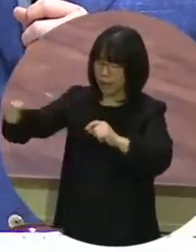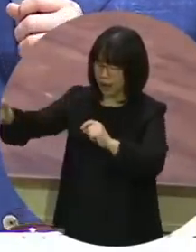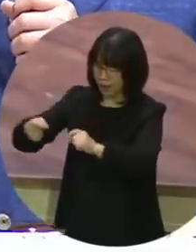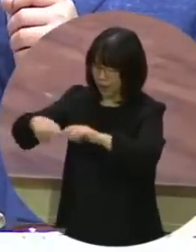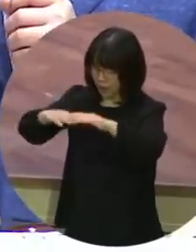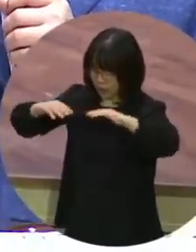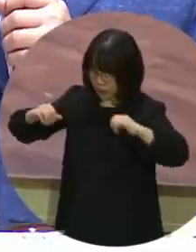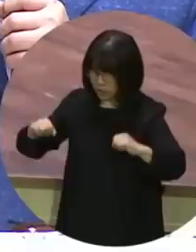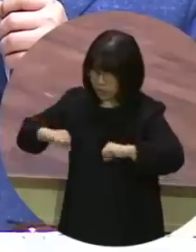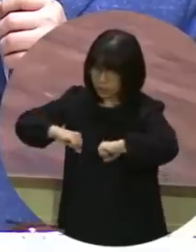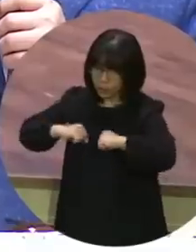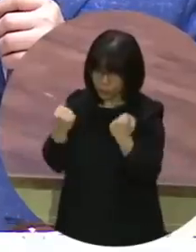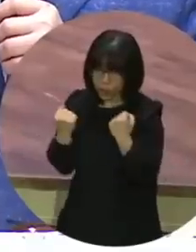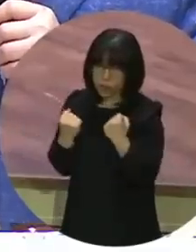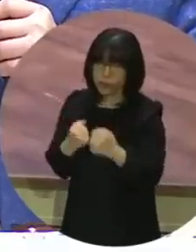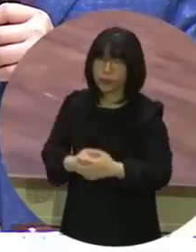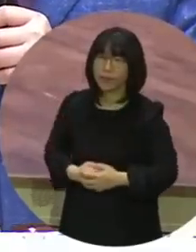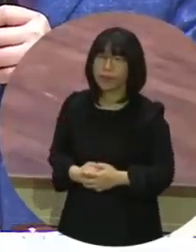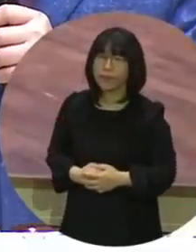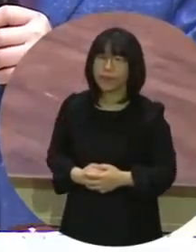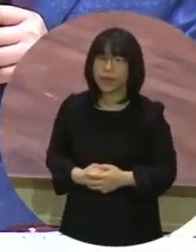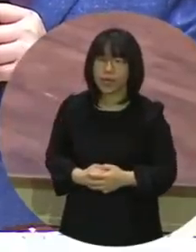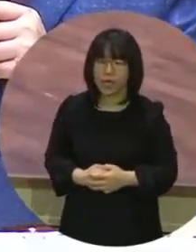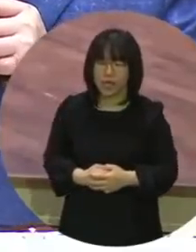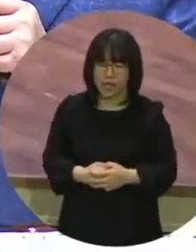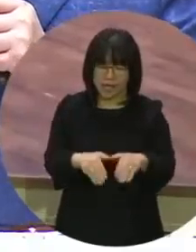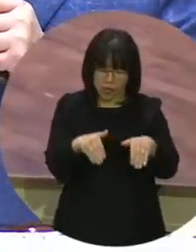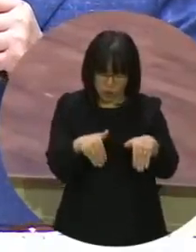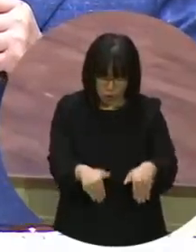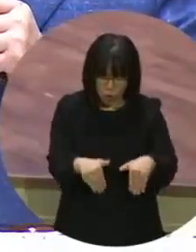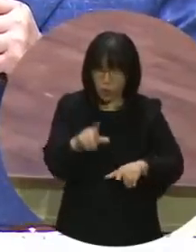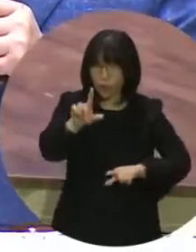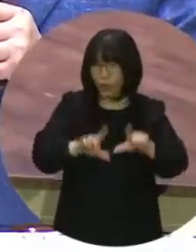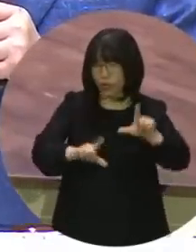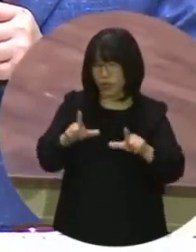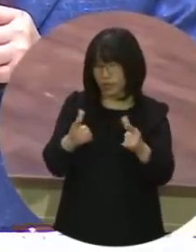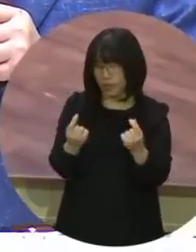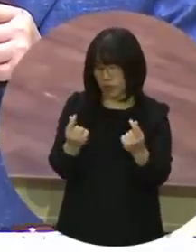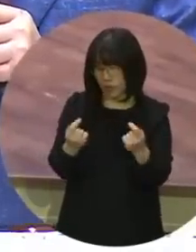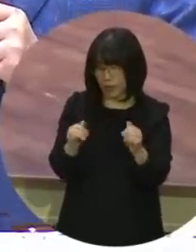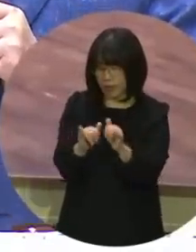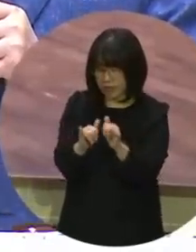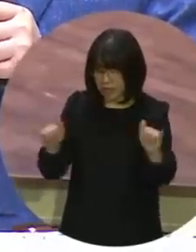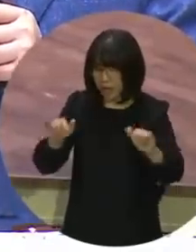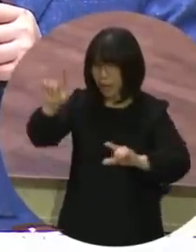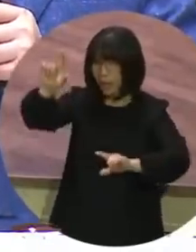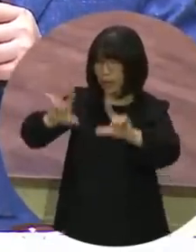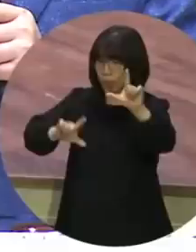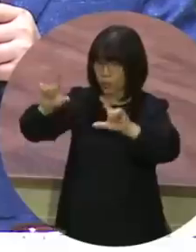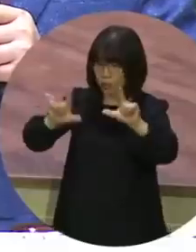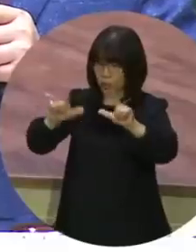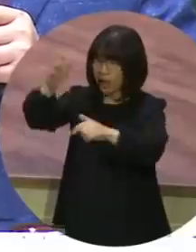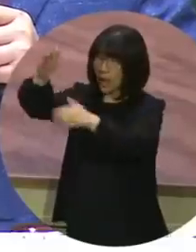종의 형체를 가져 사람의 모양으로 나타났어. 사람의 모양으로